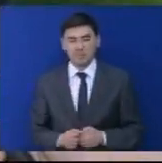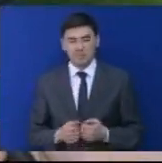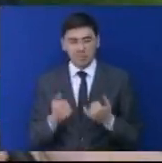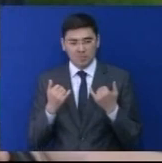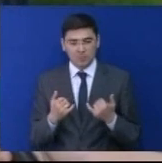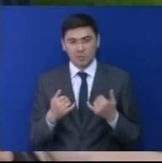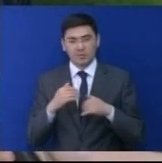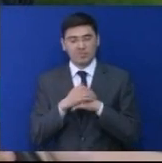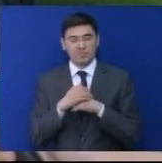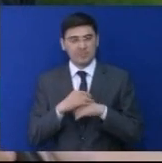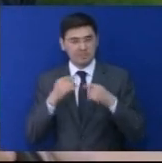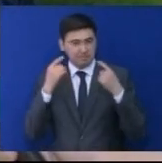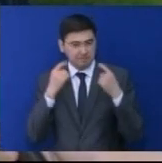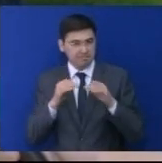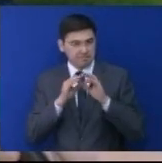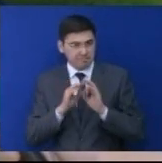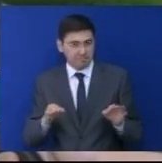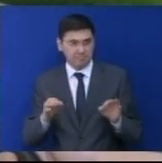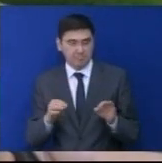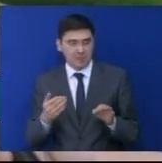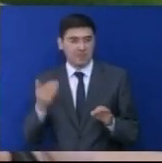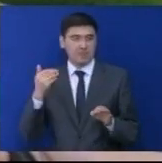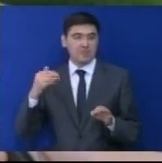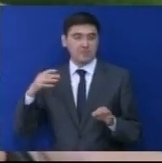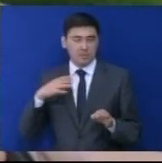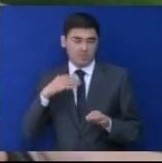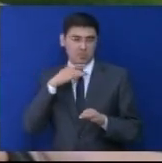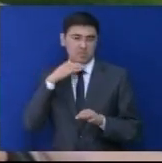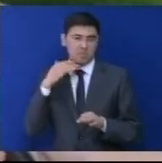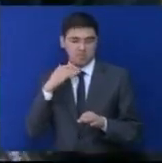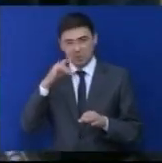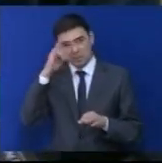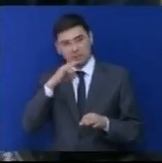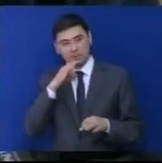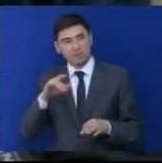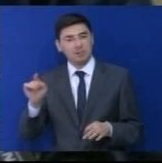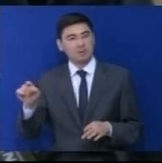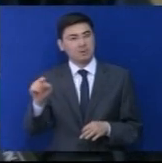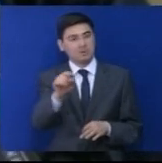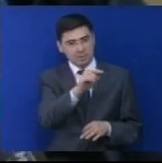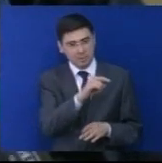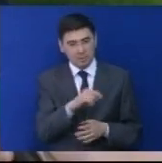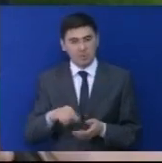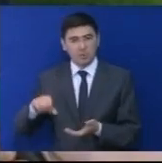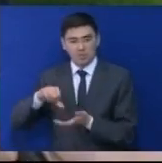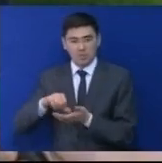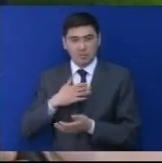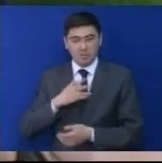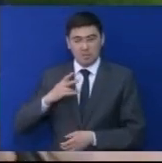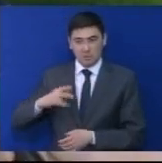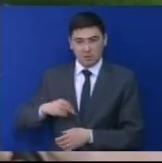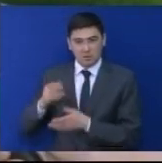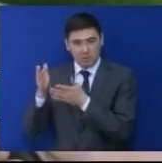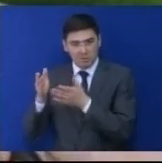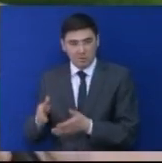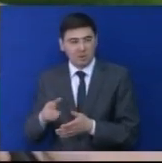Сегодня замечательный вечер. Это не первый концерт. До этого проводилось много концертов по всему Казахстану. Я рада, что моя дочь известна и любима